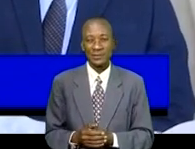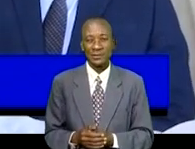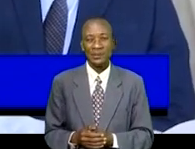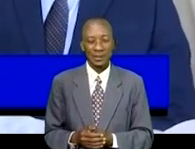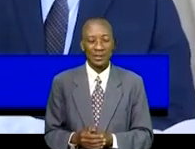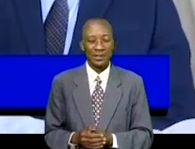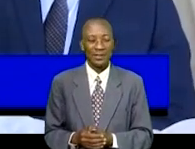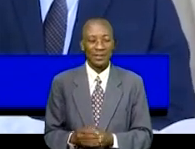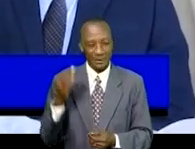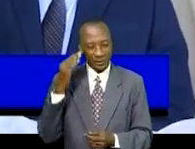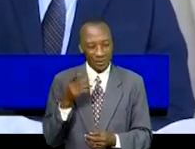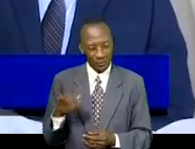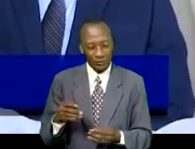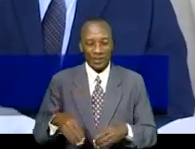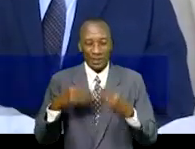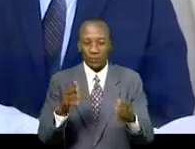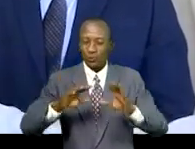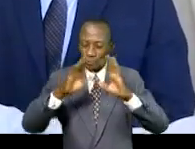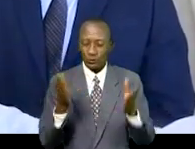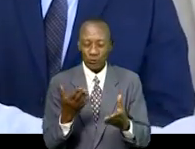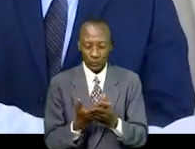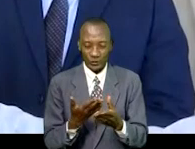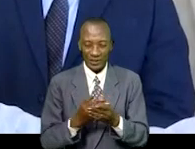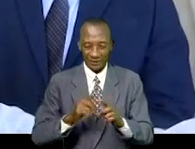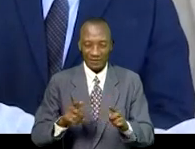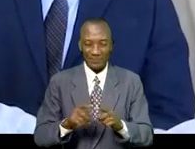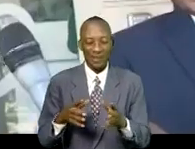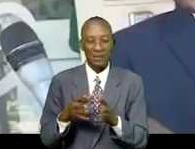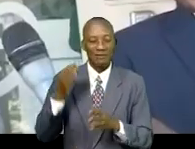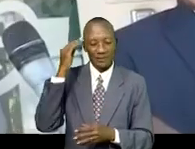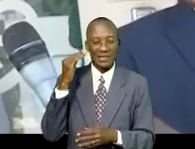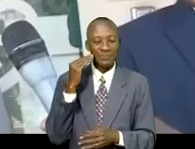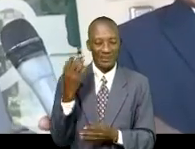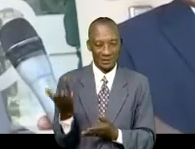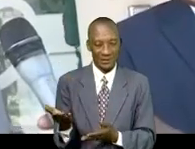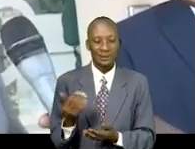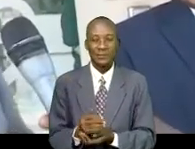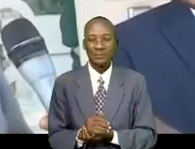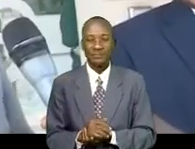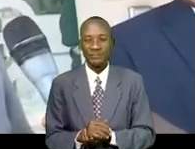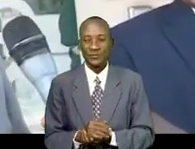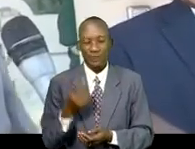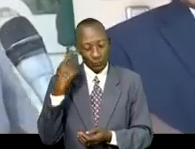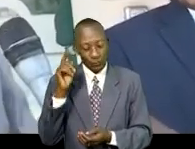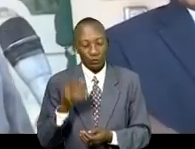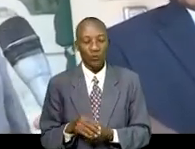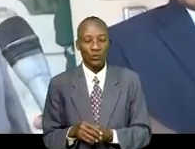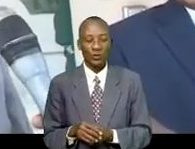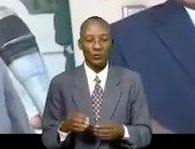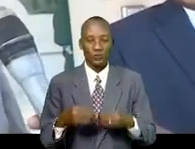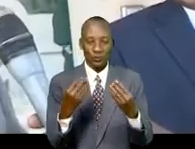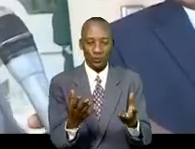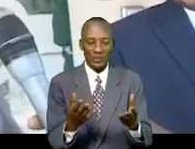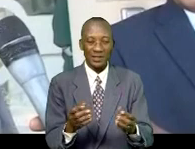mais de toutes les sociétés publiques transformées en sociétés commerciales, pour mettre à l'abri, dans un